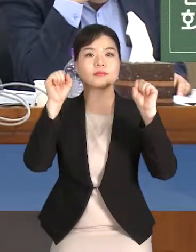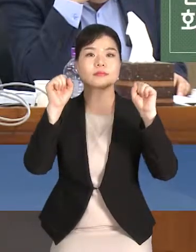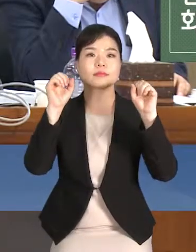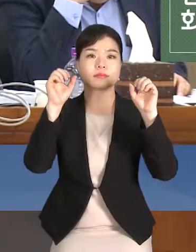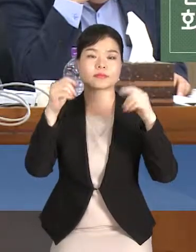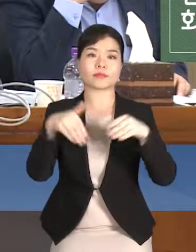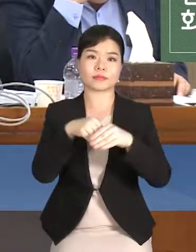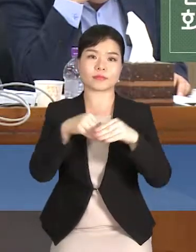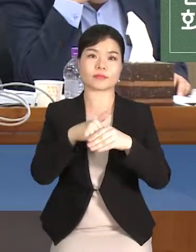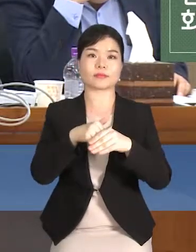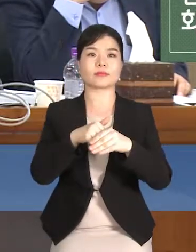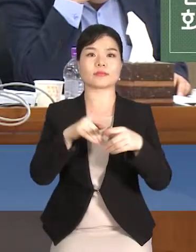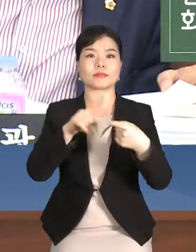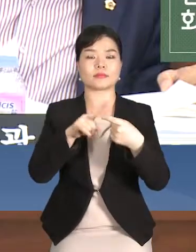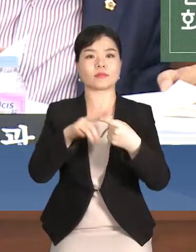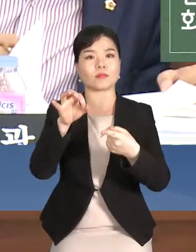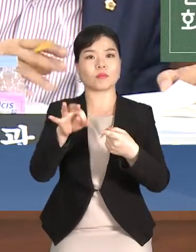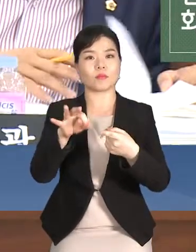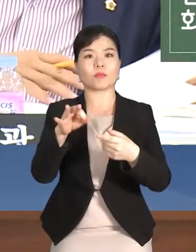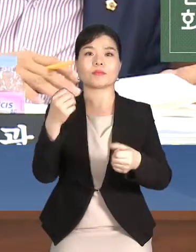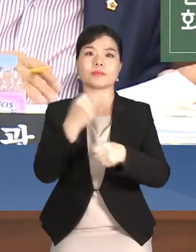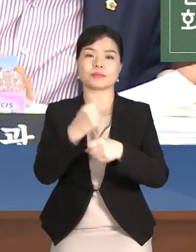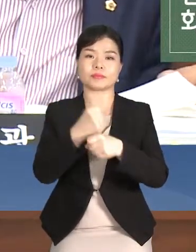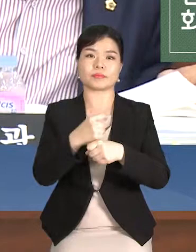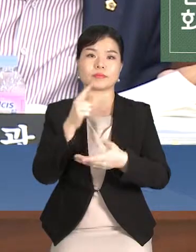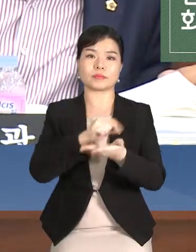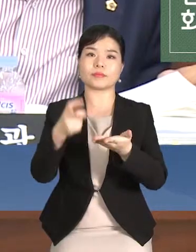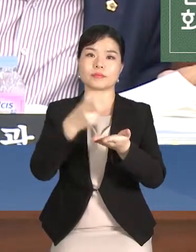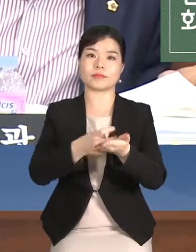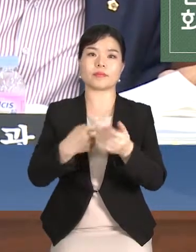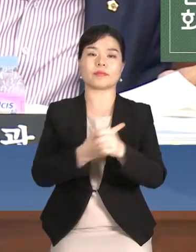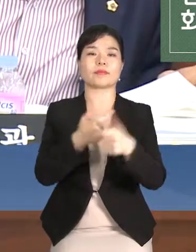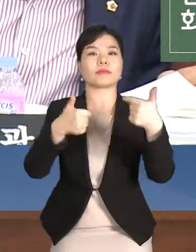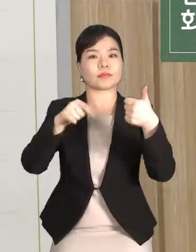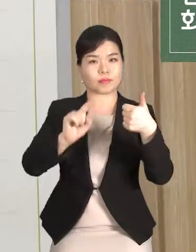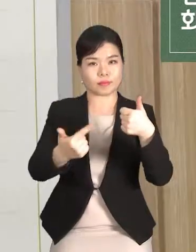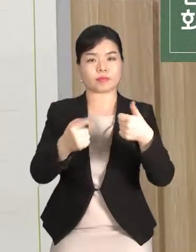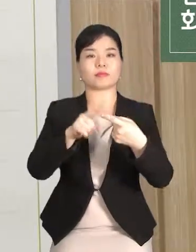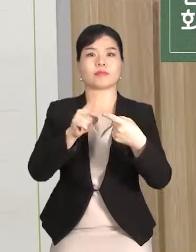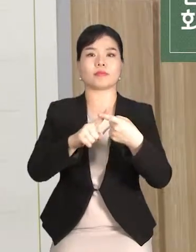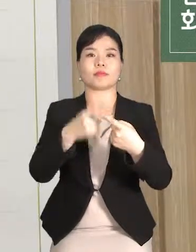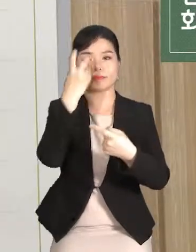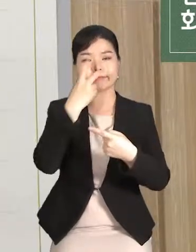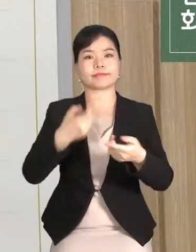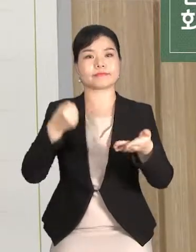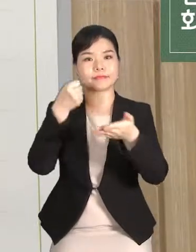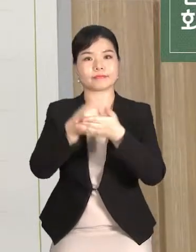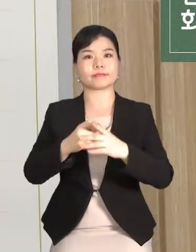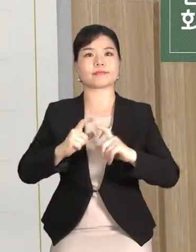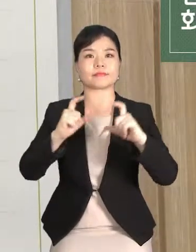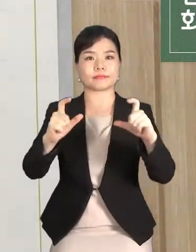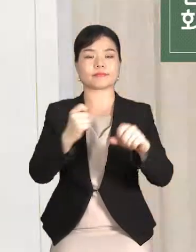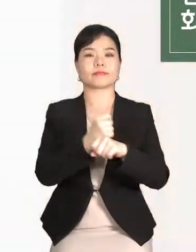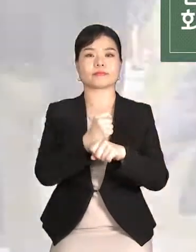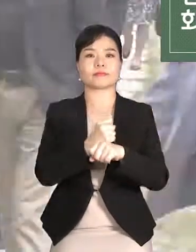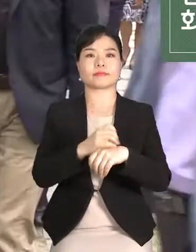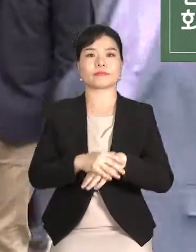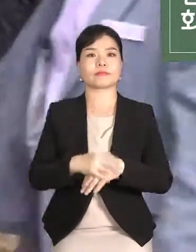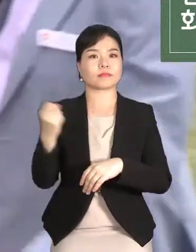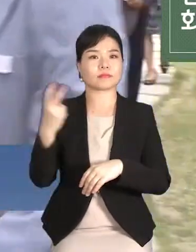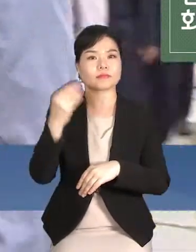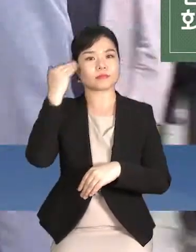문화체육관광위원회는 경기도 체육진흥기금 설치 및 운용 조례안을 포함해 총 5개의 안건을 심의 의결했습니다.